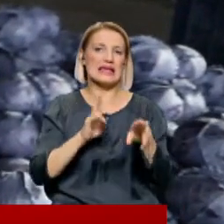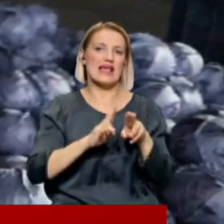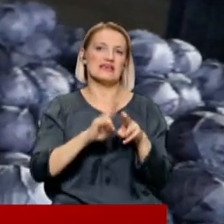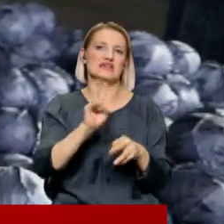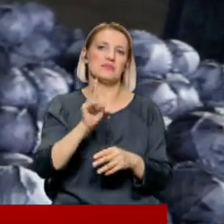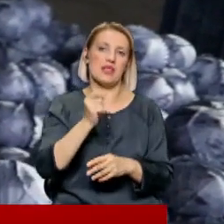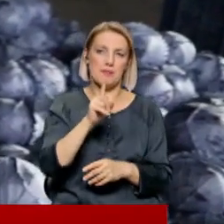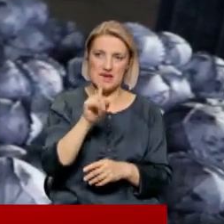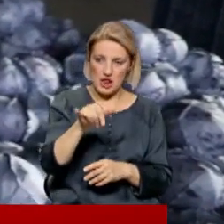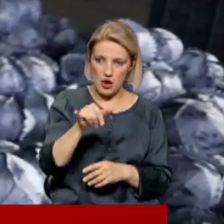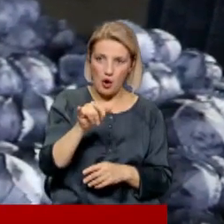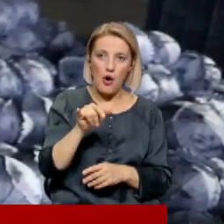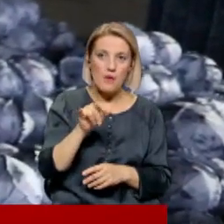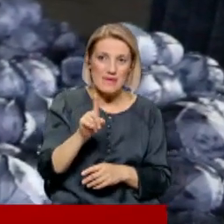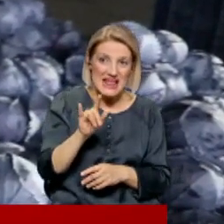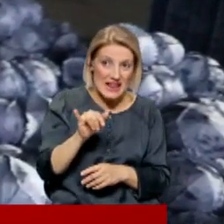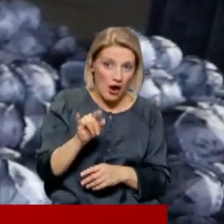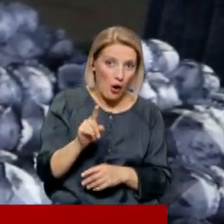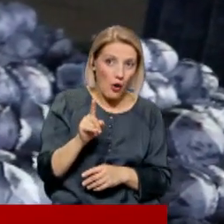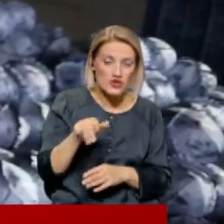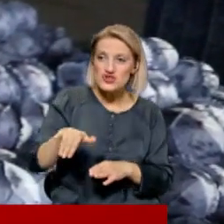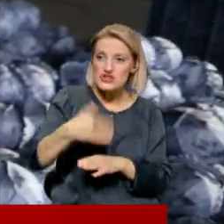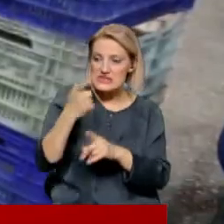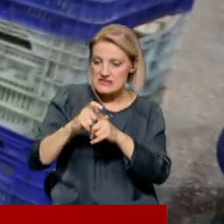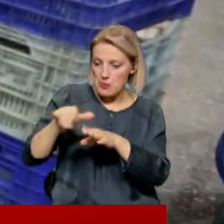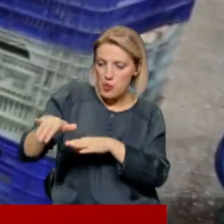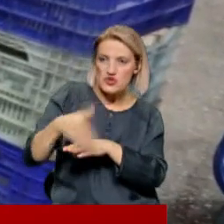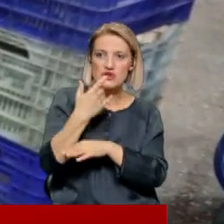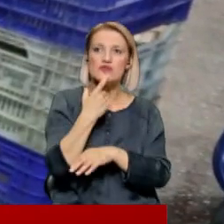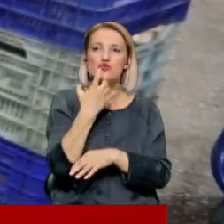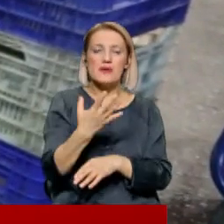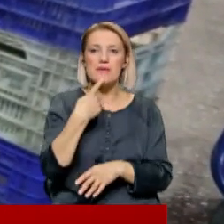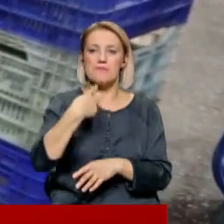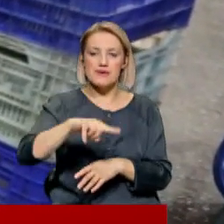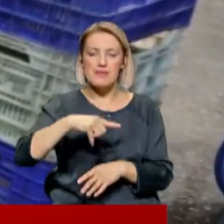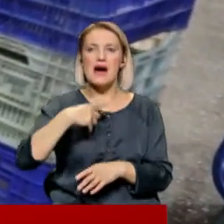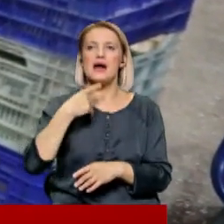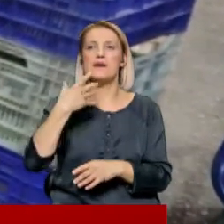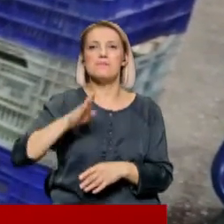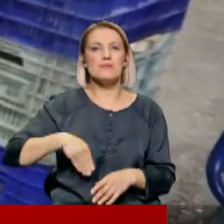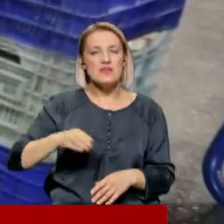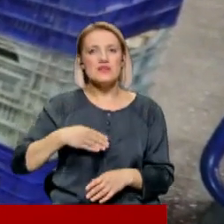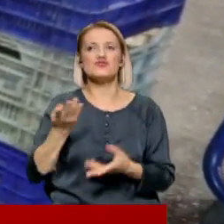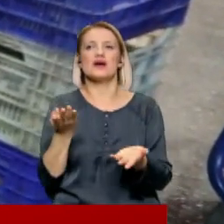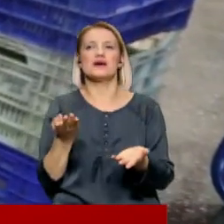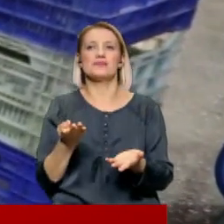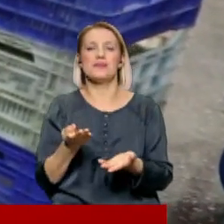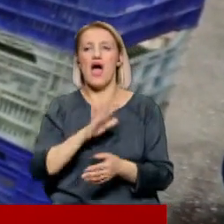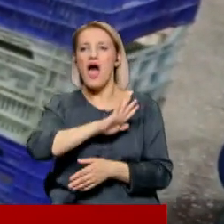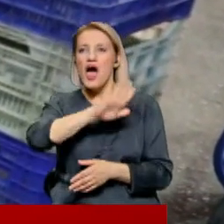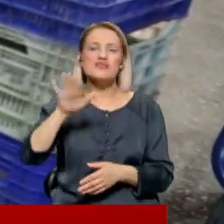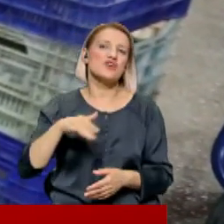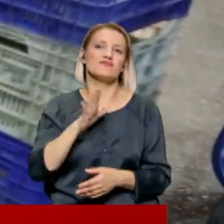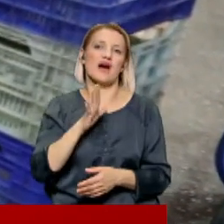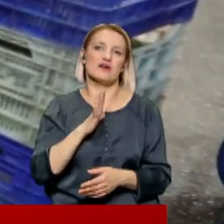kilosu. Kilosu 20 lira. Halden çıkıyor. Halden çıkıyor. Domates, biber, patlıcan, salata, kabak, sıra. Her şey.